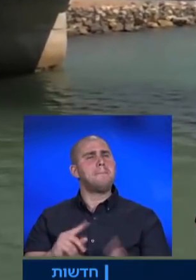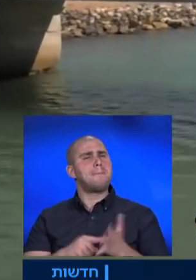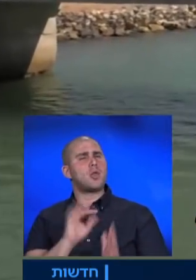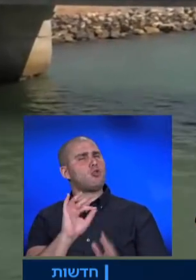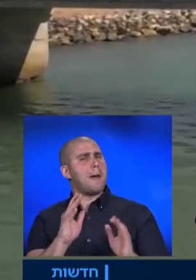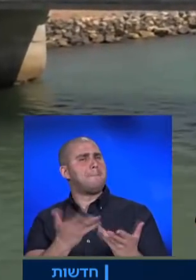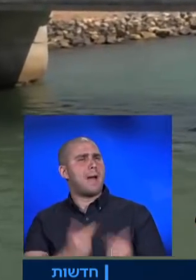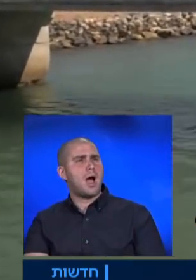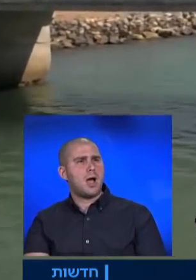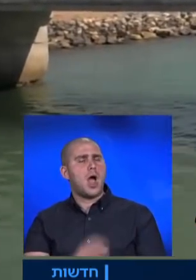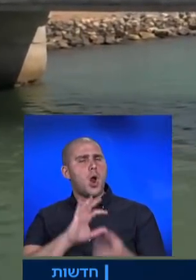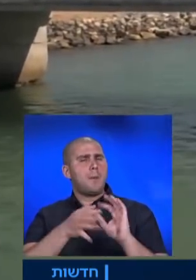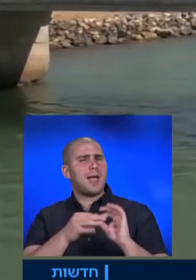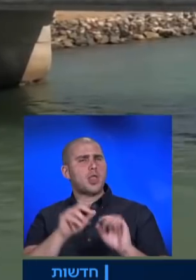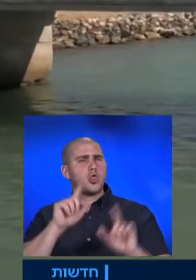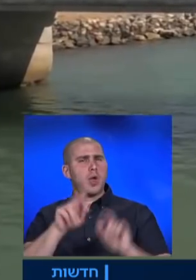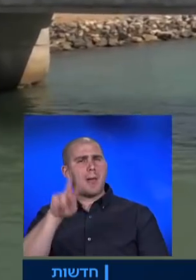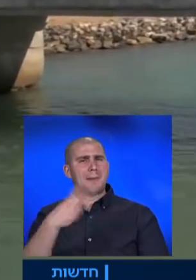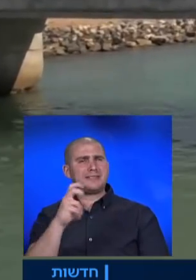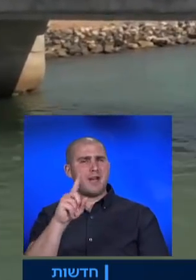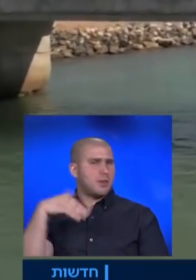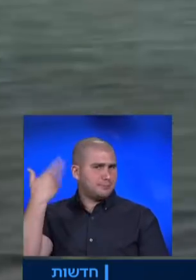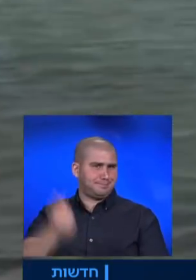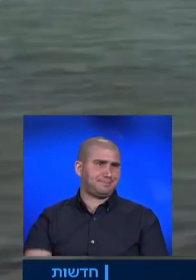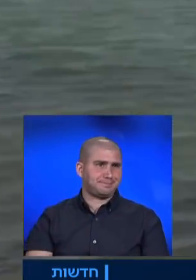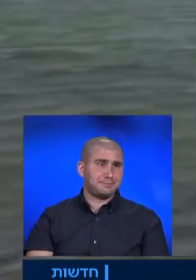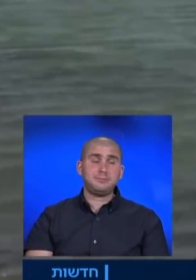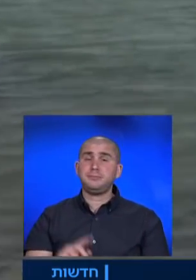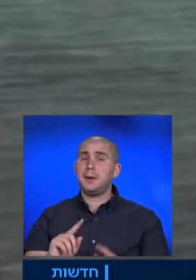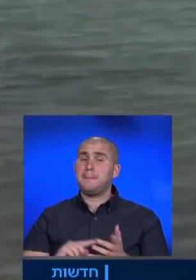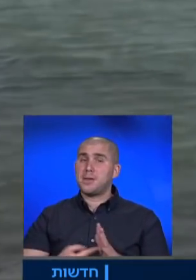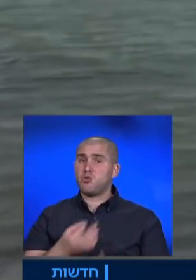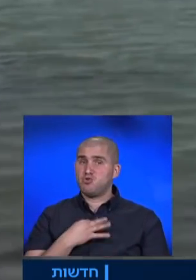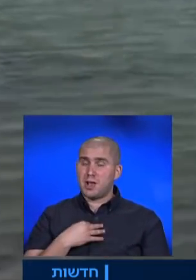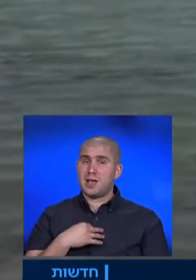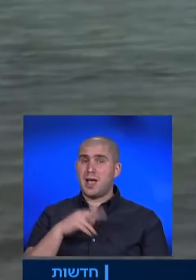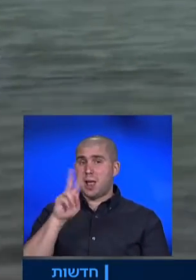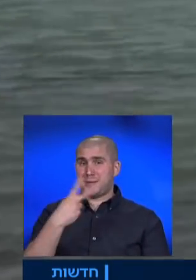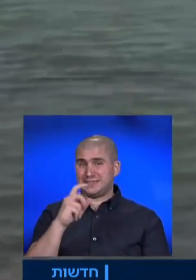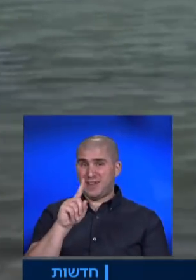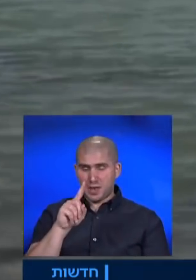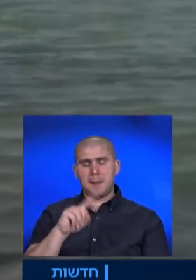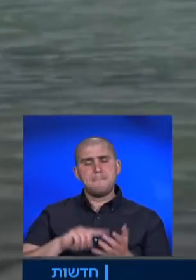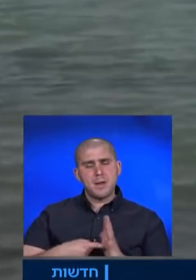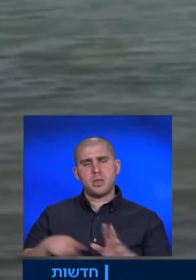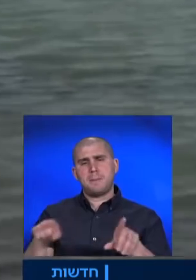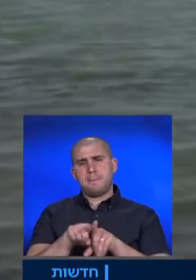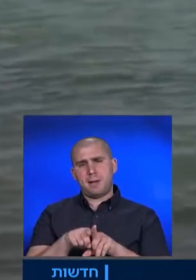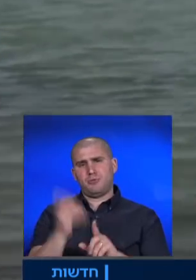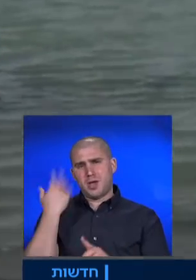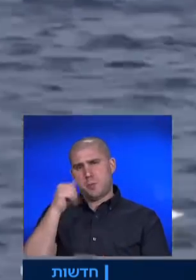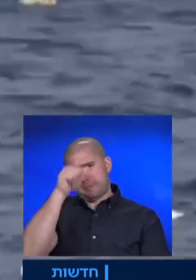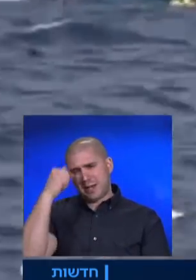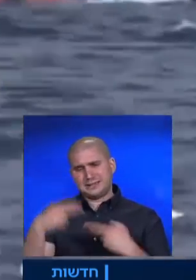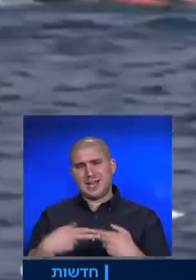לאולימפיאדה טוקיו 2021? המטרות שלי לטוקיו 2021 זה אותן מטרות שהיו לקיץ הקרוב, מדליית